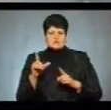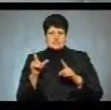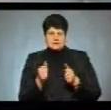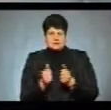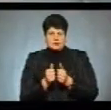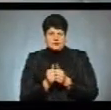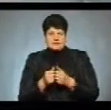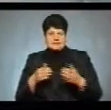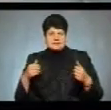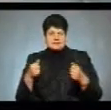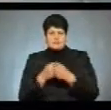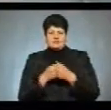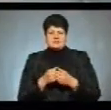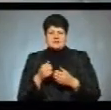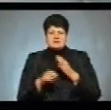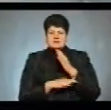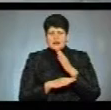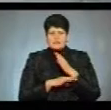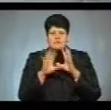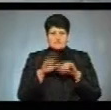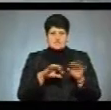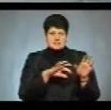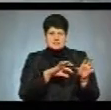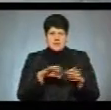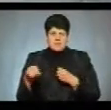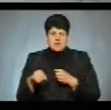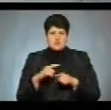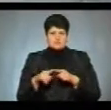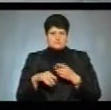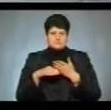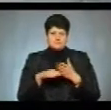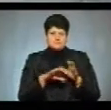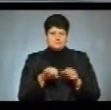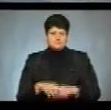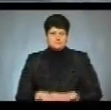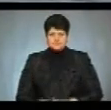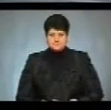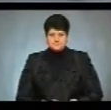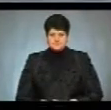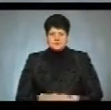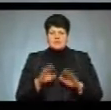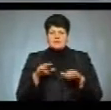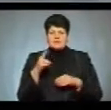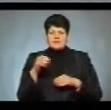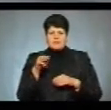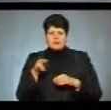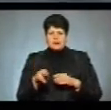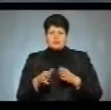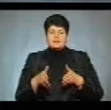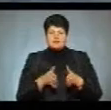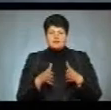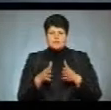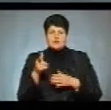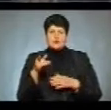зіткнувся з деревом. Усіх з місця забрала швидка. Детальніше у сюжеті наших колег з Рівного. З місця ДТП на дорозі поблизу